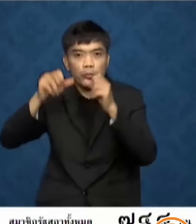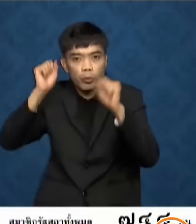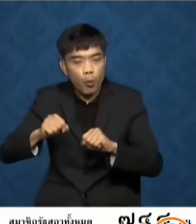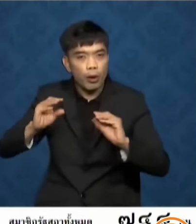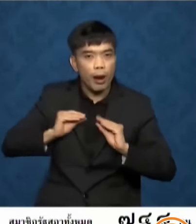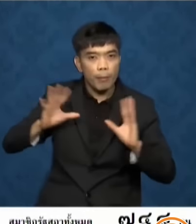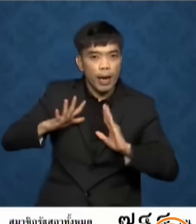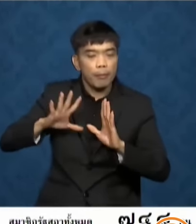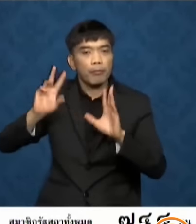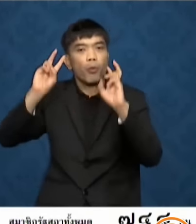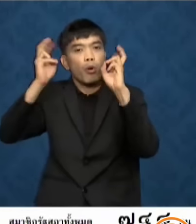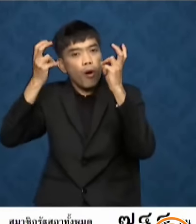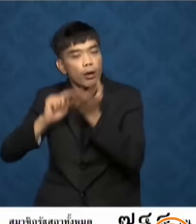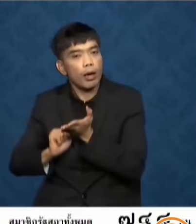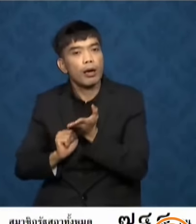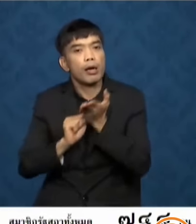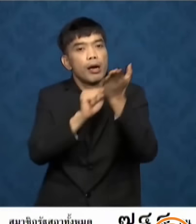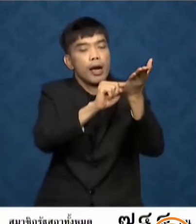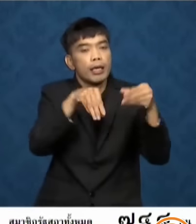ทาน